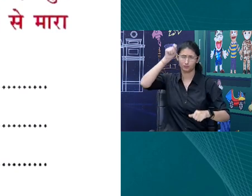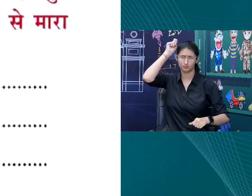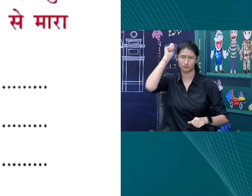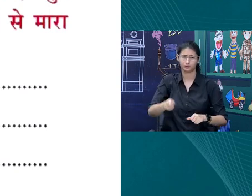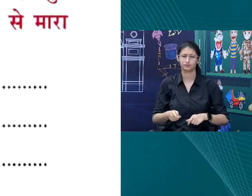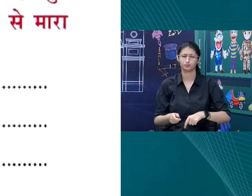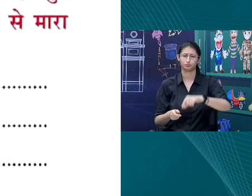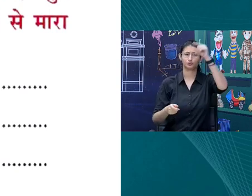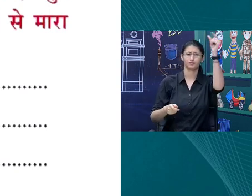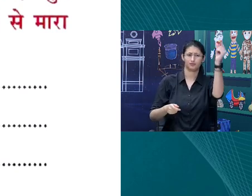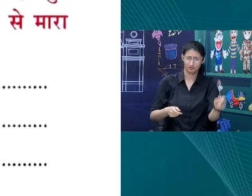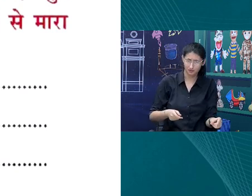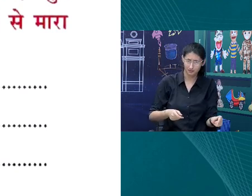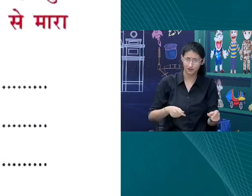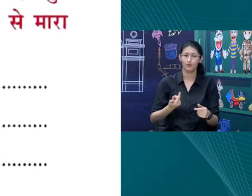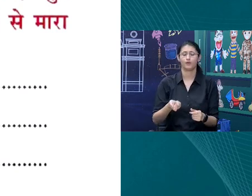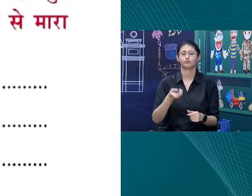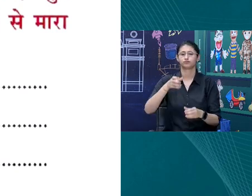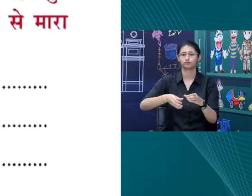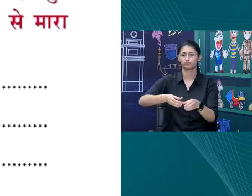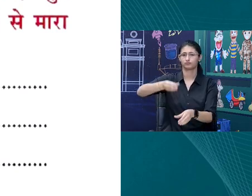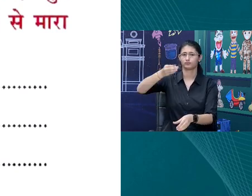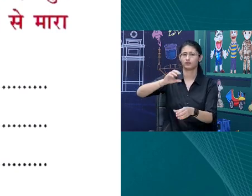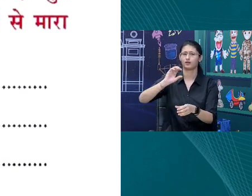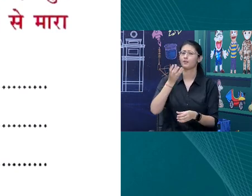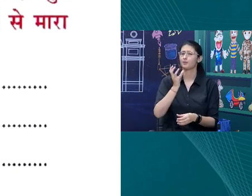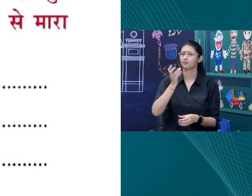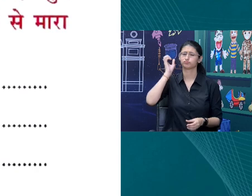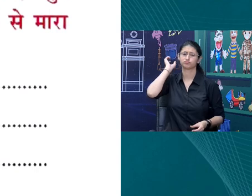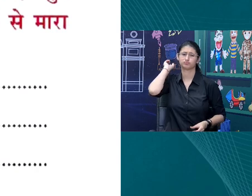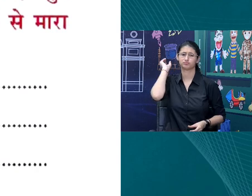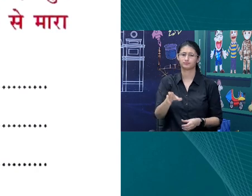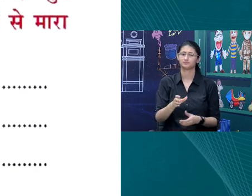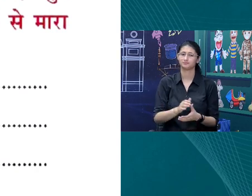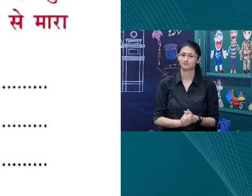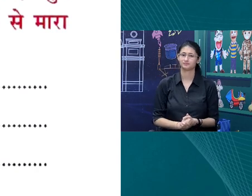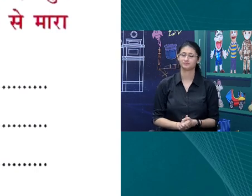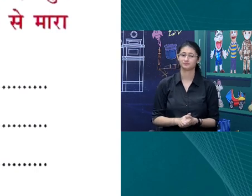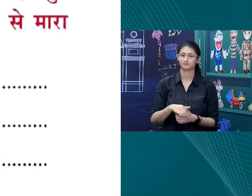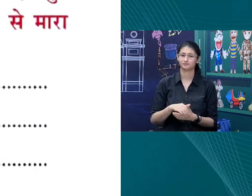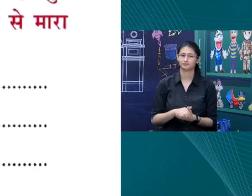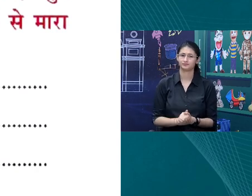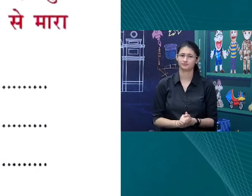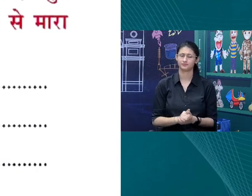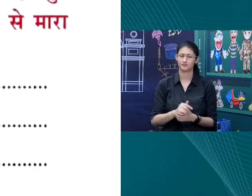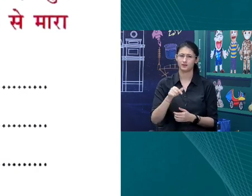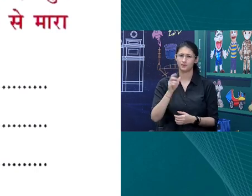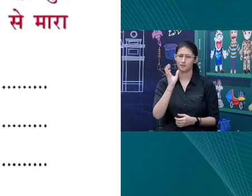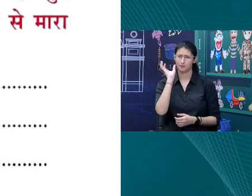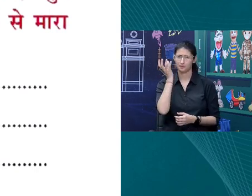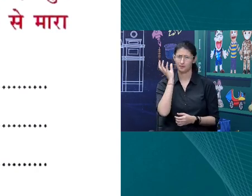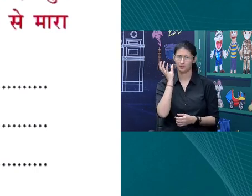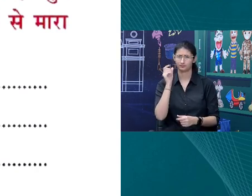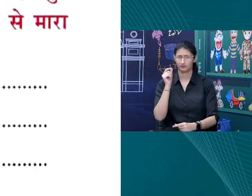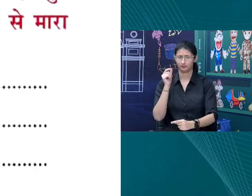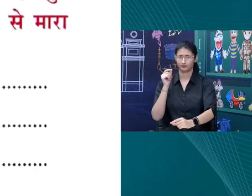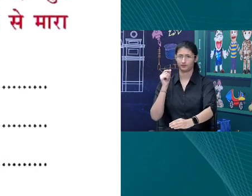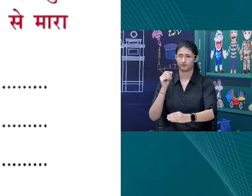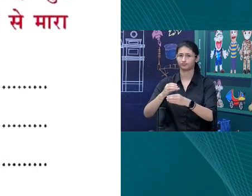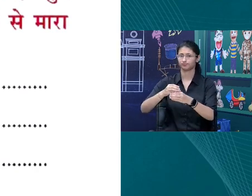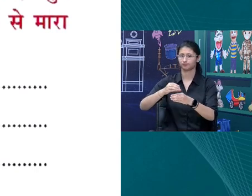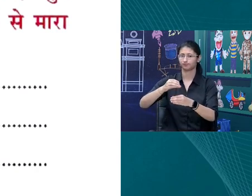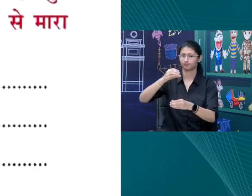या पिट्ठू तो बच्चे इस गेम को खेलते हैं इसमें भी टारगेट होता है जोर से बोल को उसे टावर पर